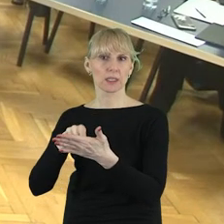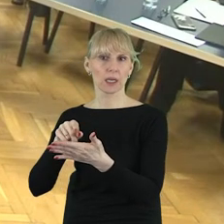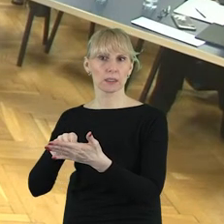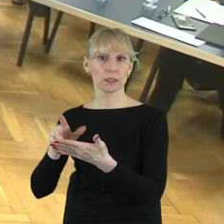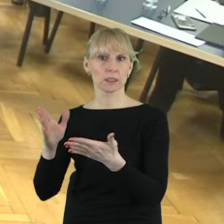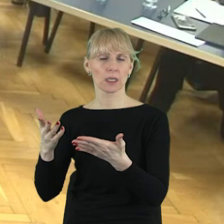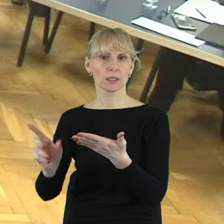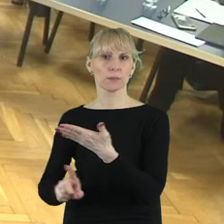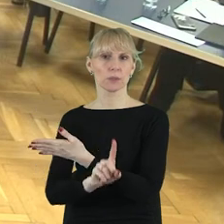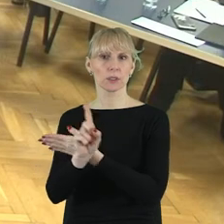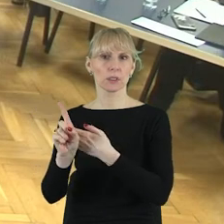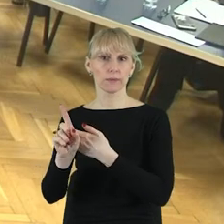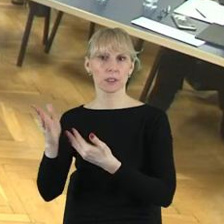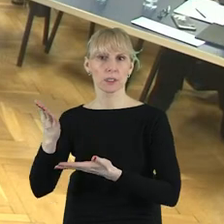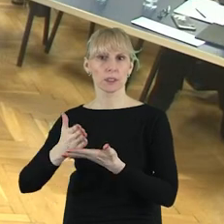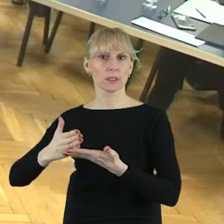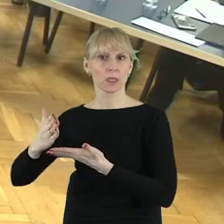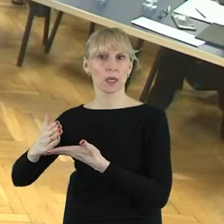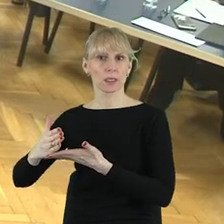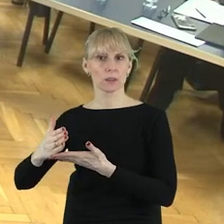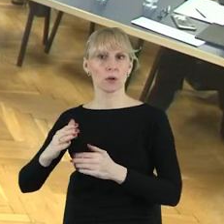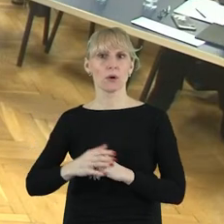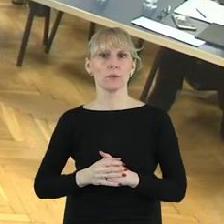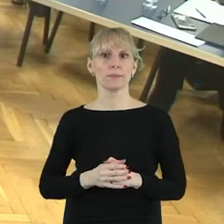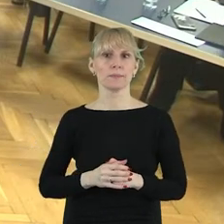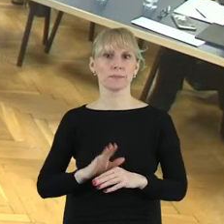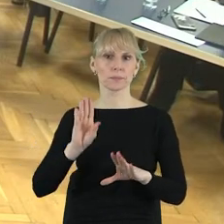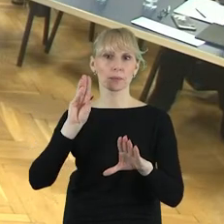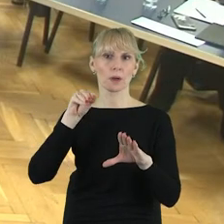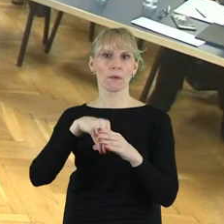wskazania przedstawicieli poszczególnych sektorów w ramach